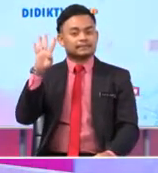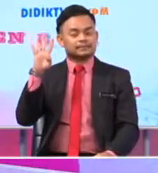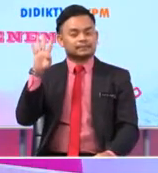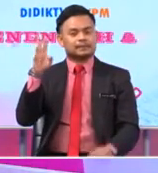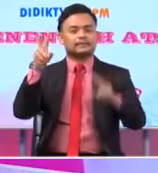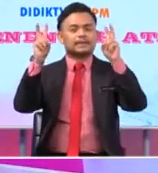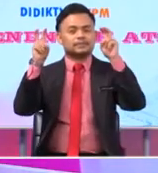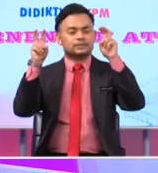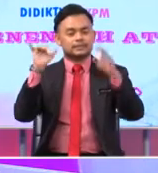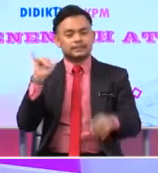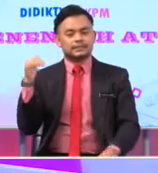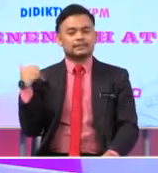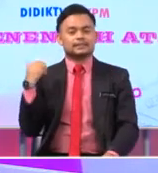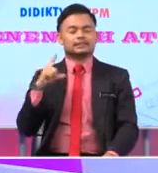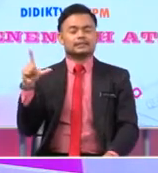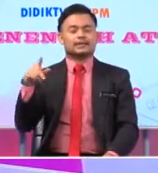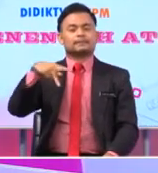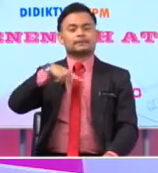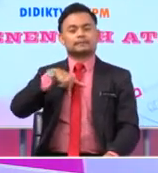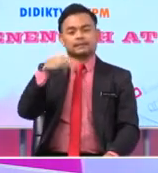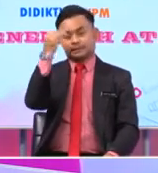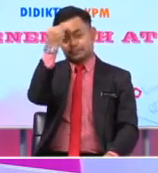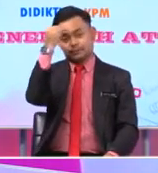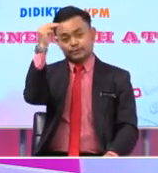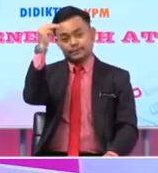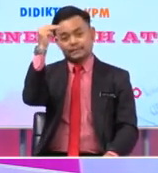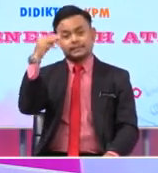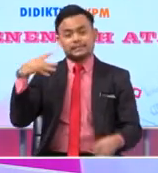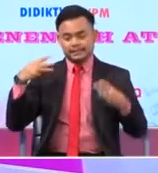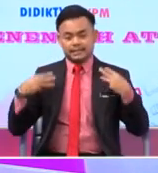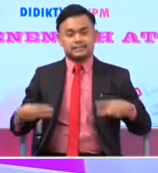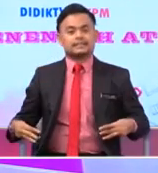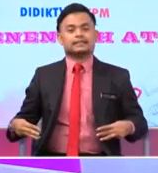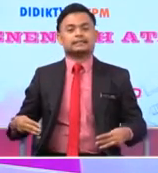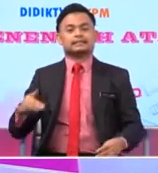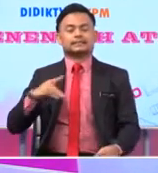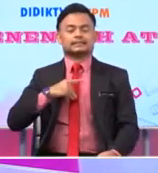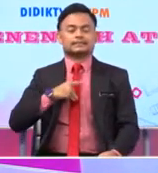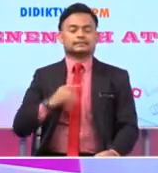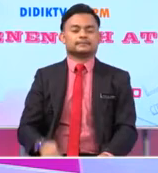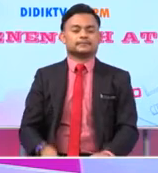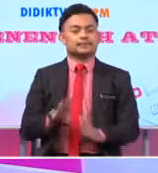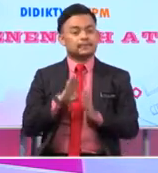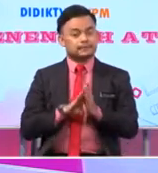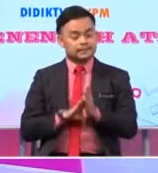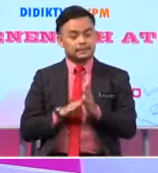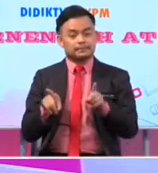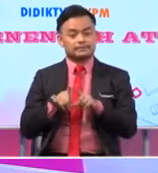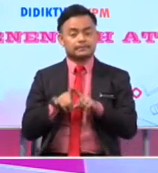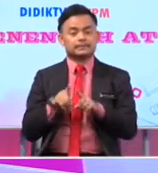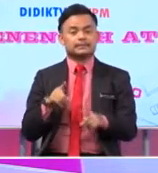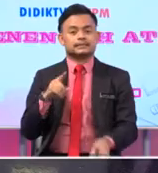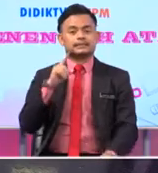tajuknya ialah pribadi Mulia hiasan diri dan bersama-sama dengan Mira pada hari ini kita aja cekgu